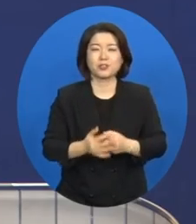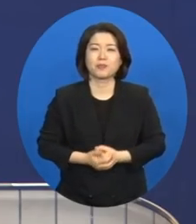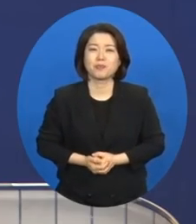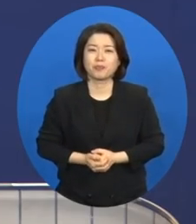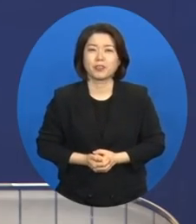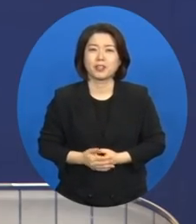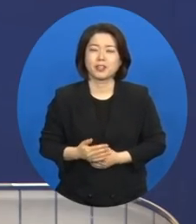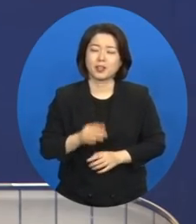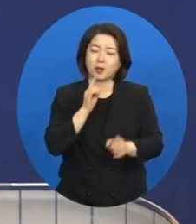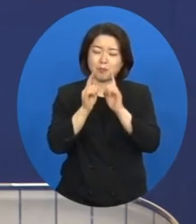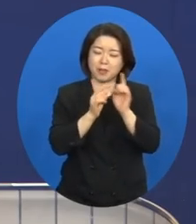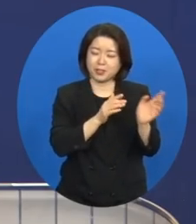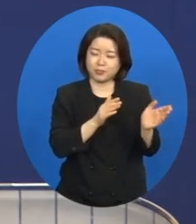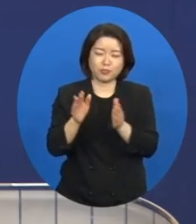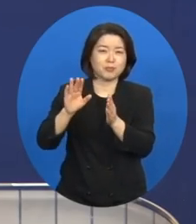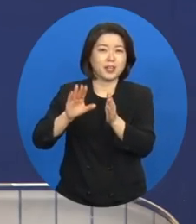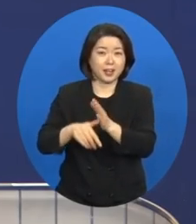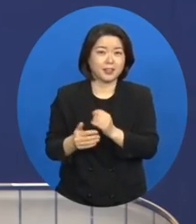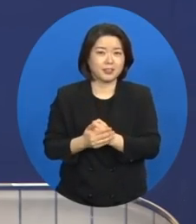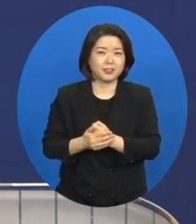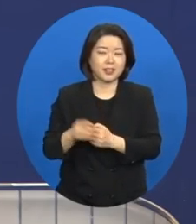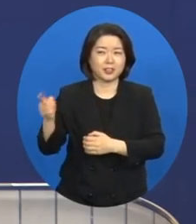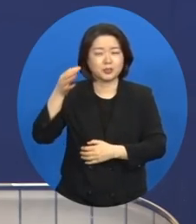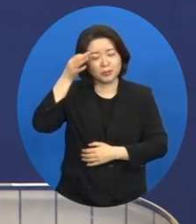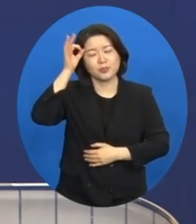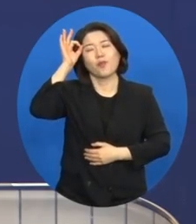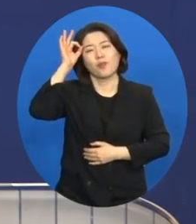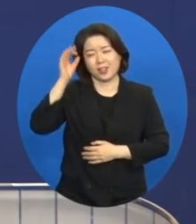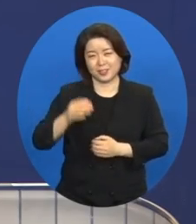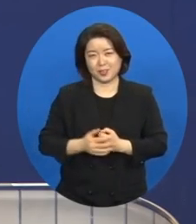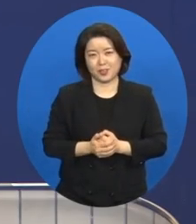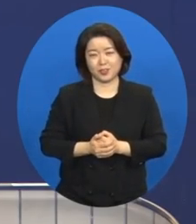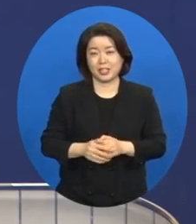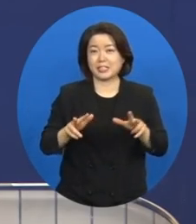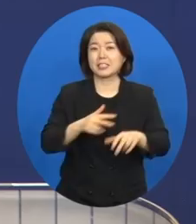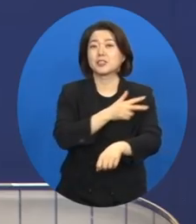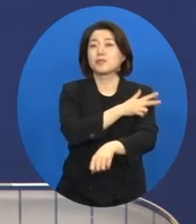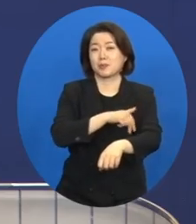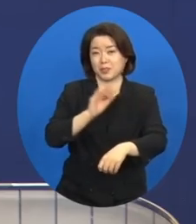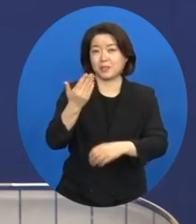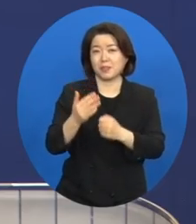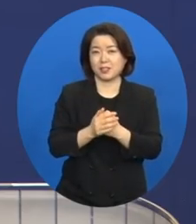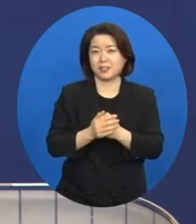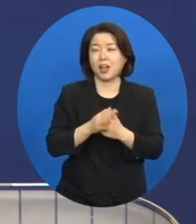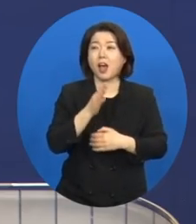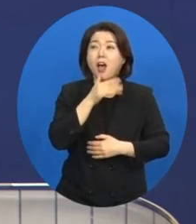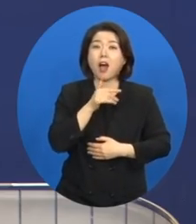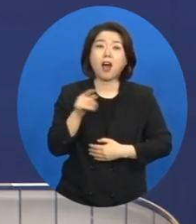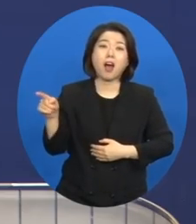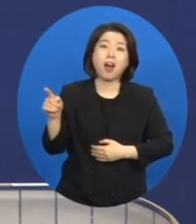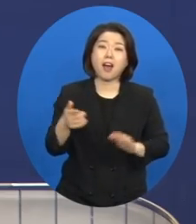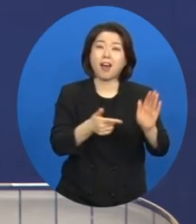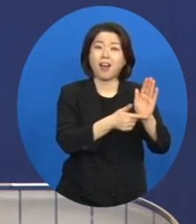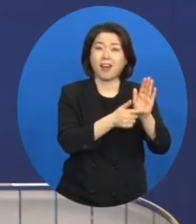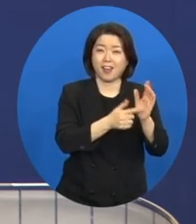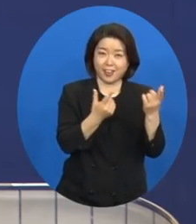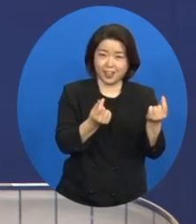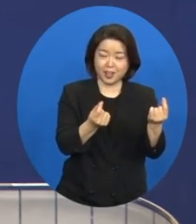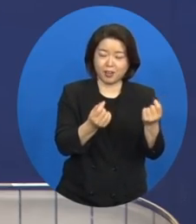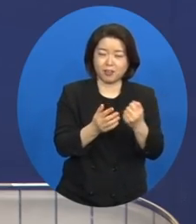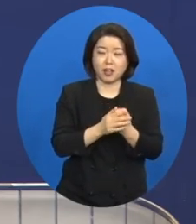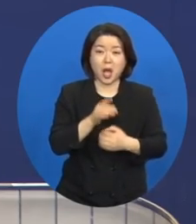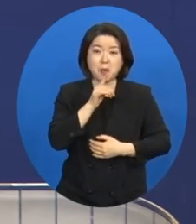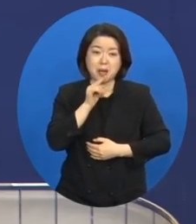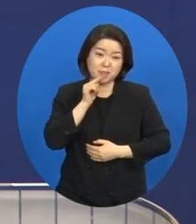제가 이 말씀을 준비하면서 그분이 생각이 났습니다. 지금 이제 집사님이세요. 아, 이분이 나다니엘 같은 분이구나. 이제 직설적으로